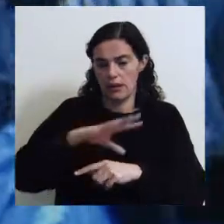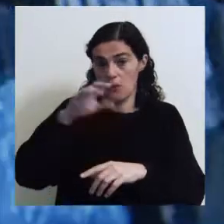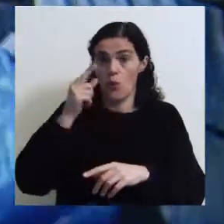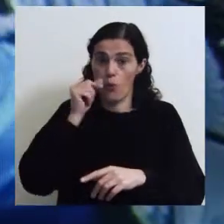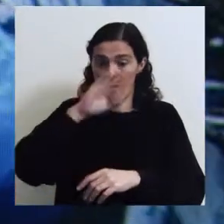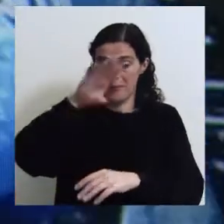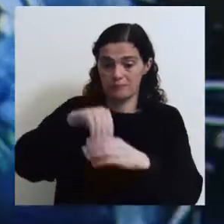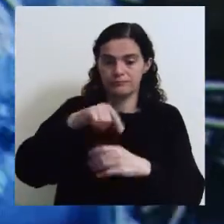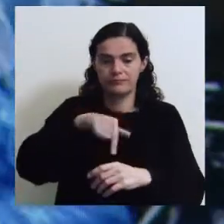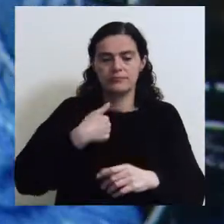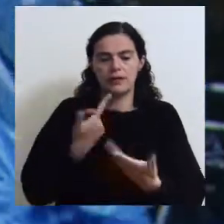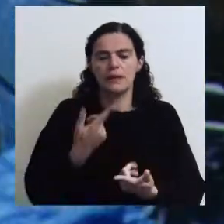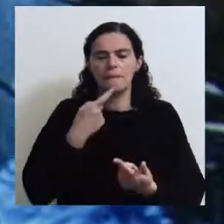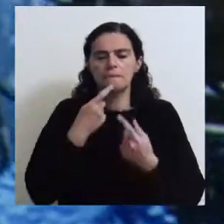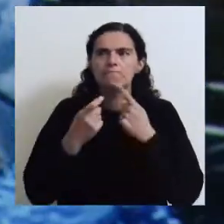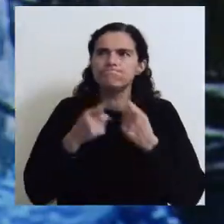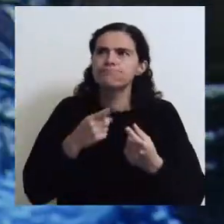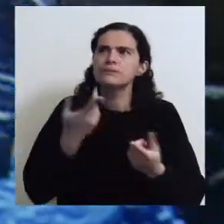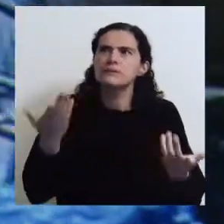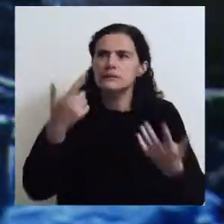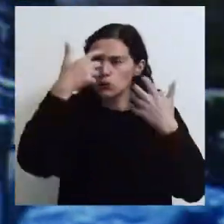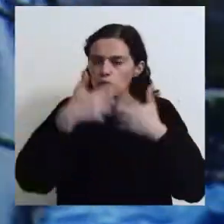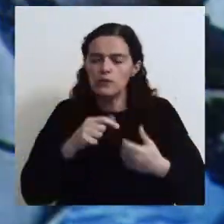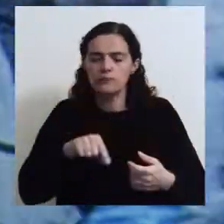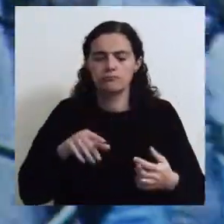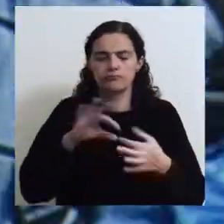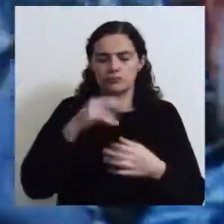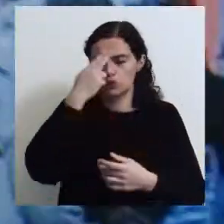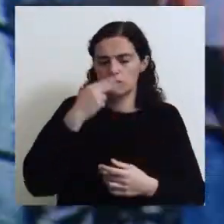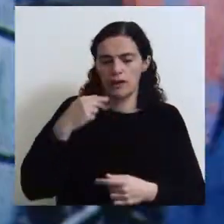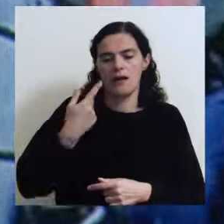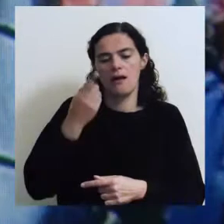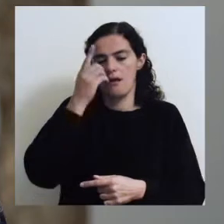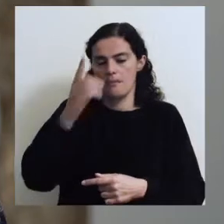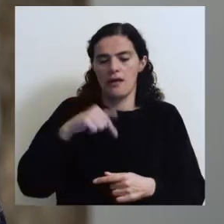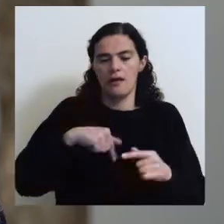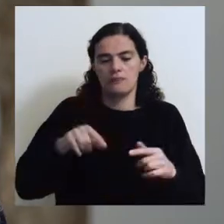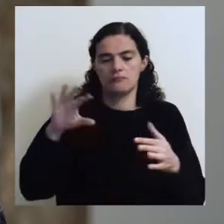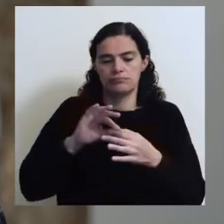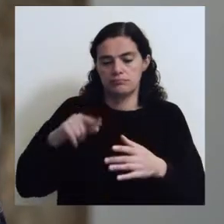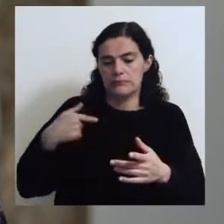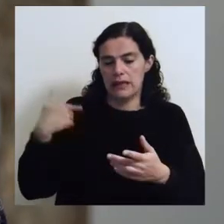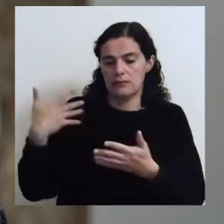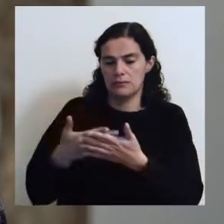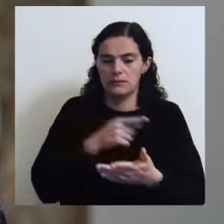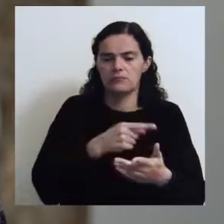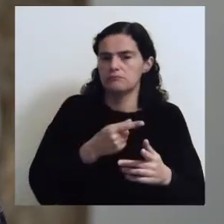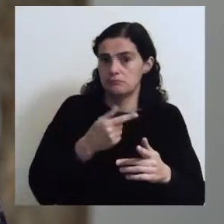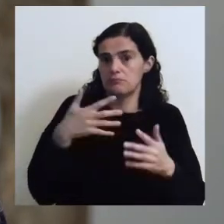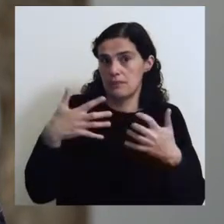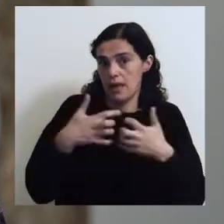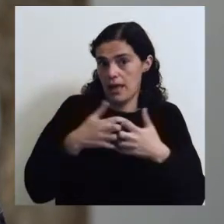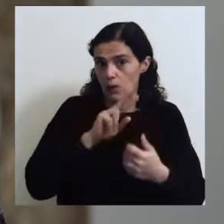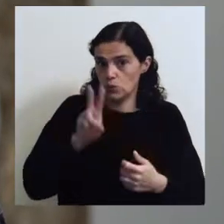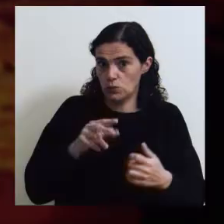il faisait partie, a beaucoup interrogé l'histoire allemande, a fortiori avec le lourd passé allemand, celui de la